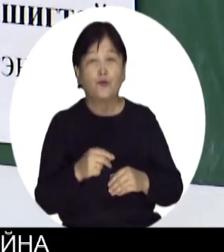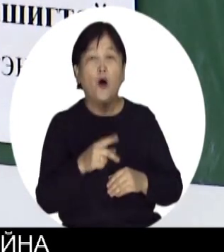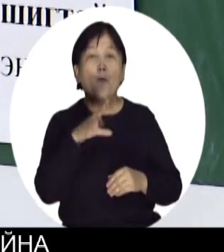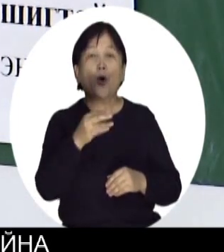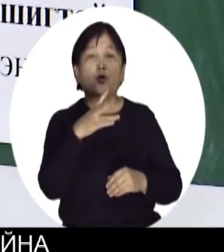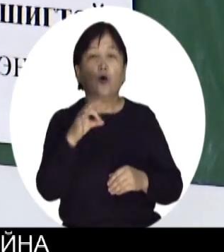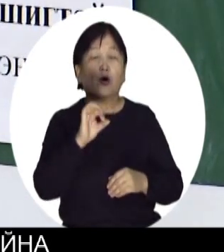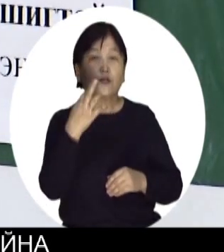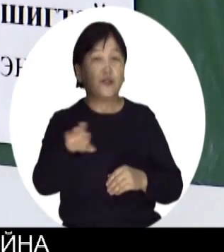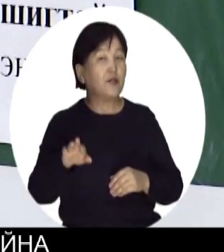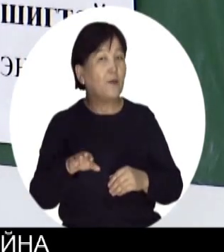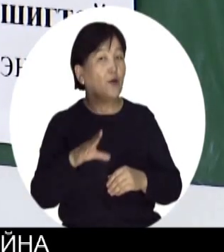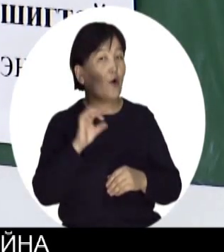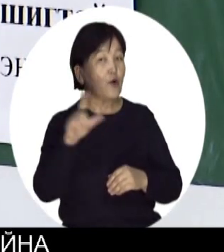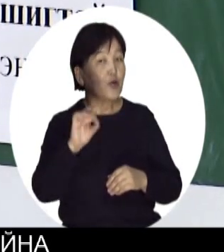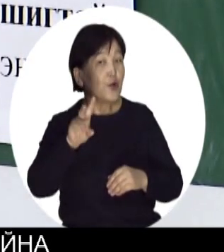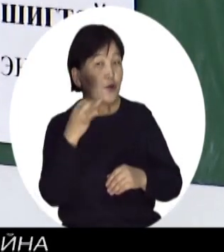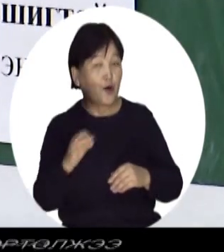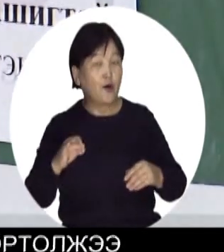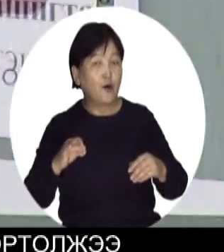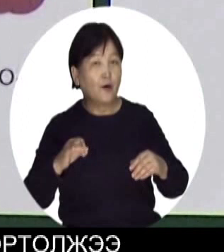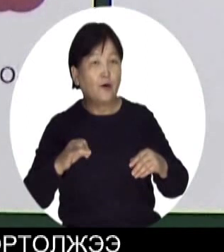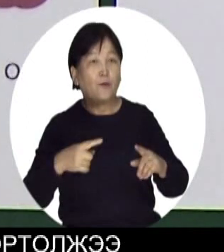монооксидын молекул озоны молекул руу